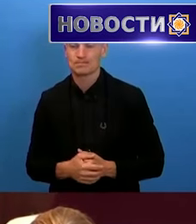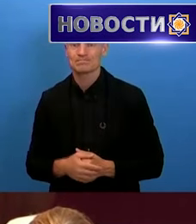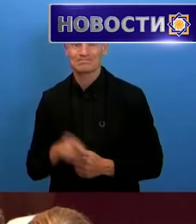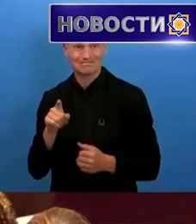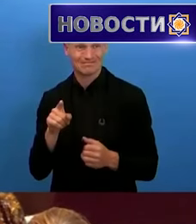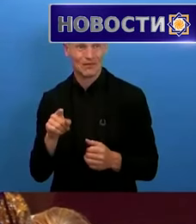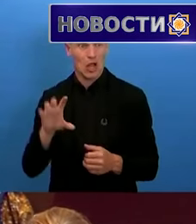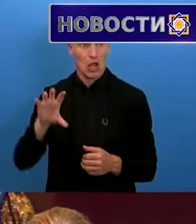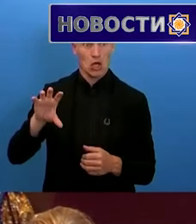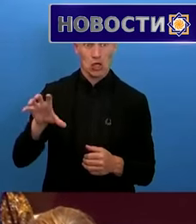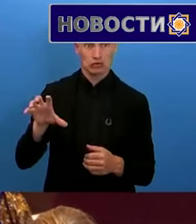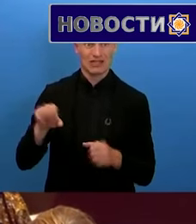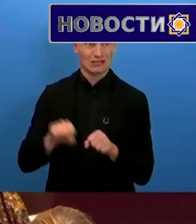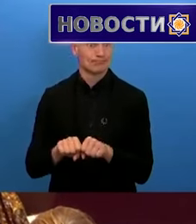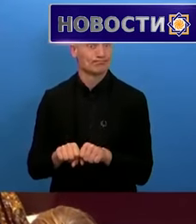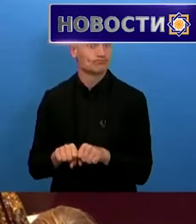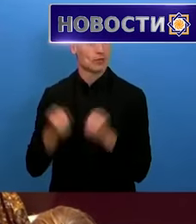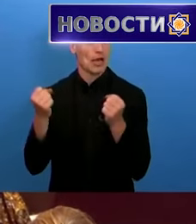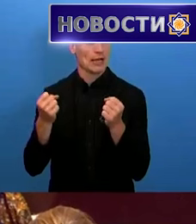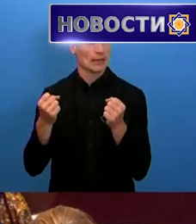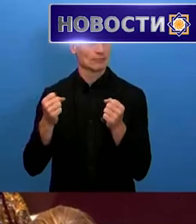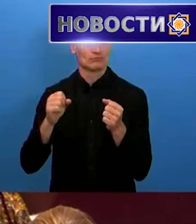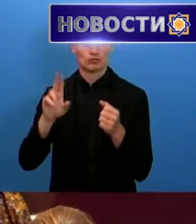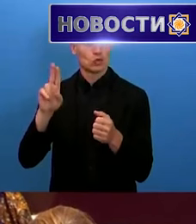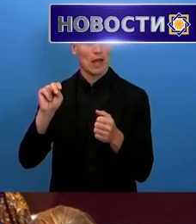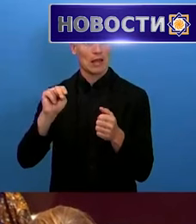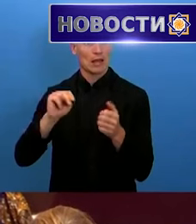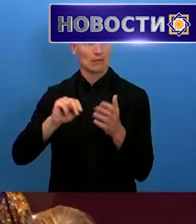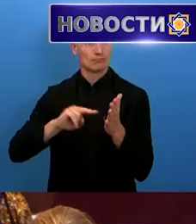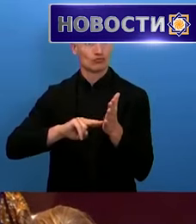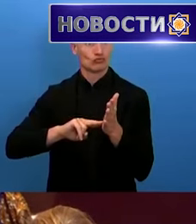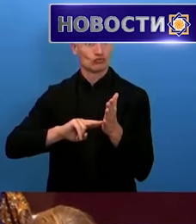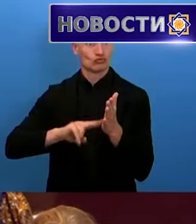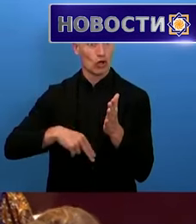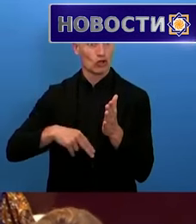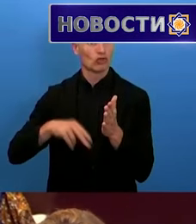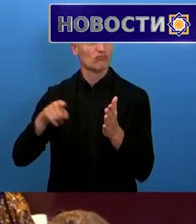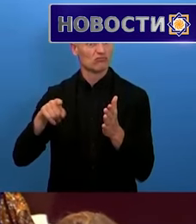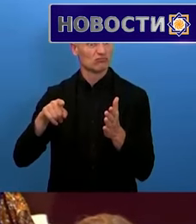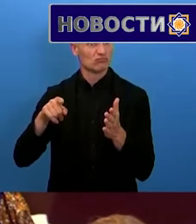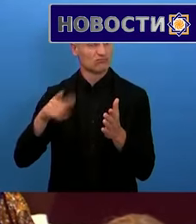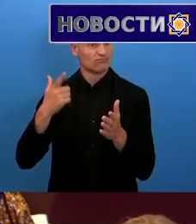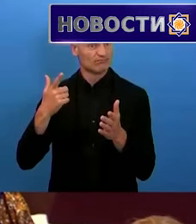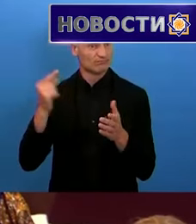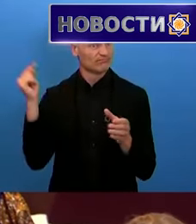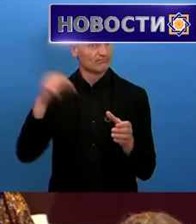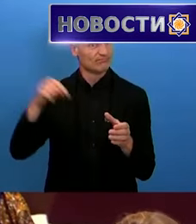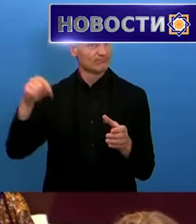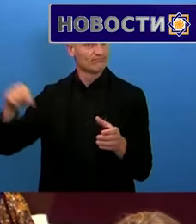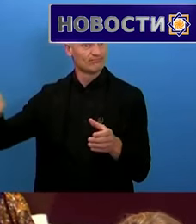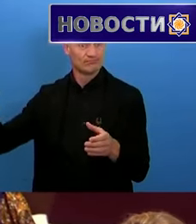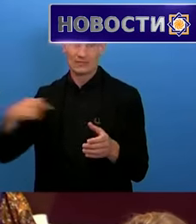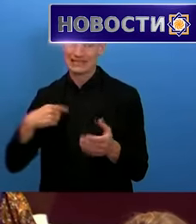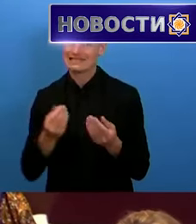Мы направили несколько запросов генеральному секретарю и специальным докладчикам. Лично я направил 2 доклада, один из